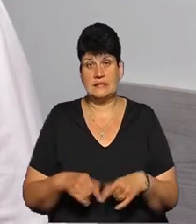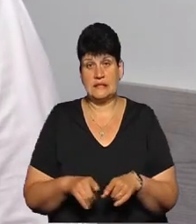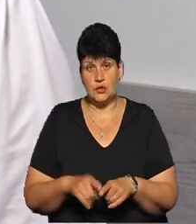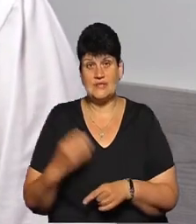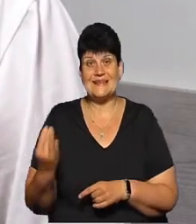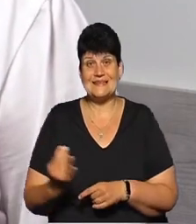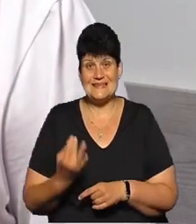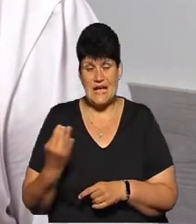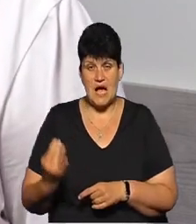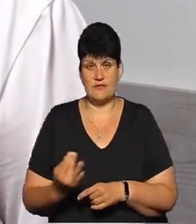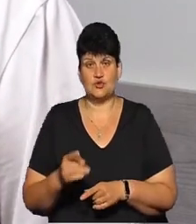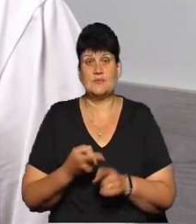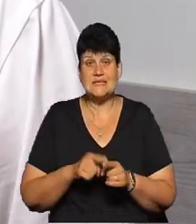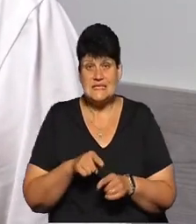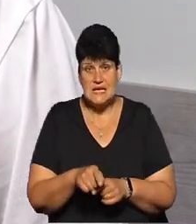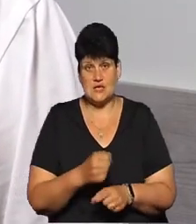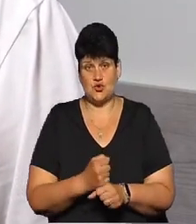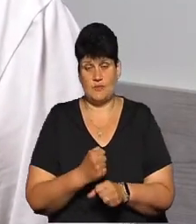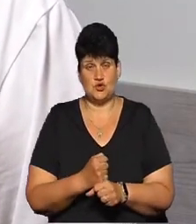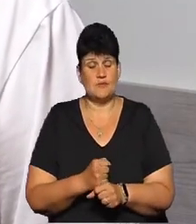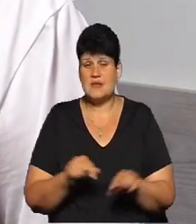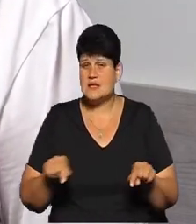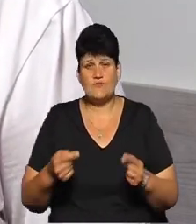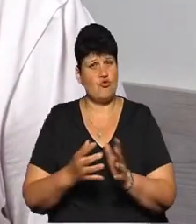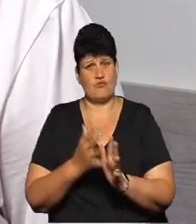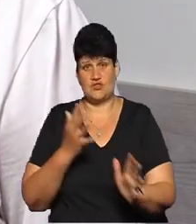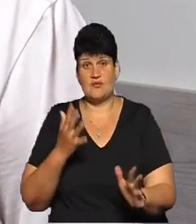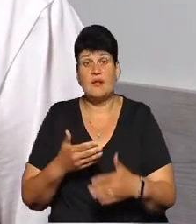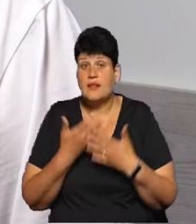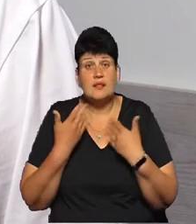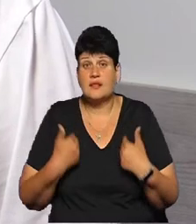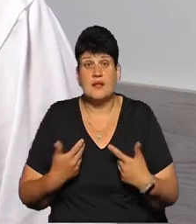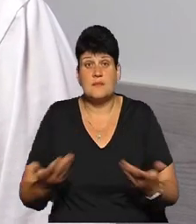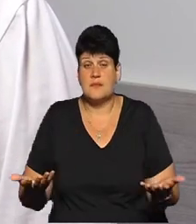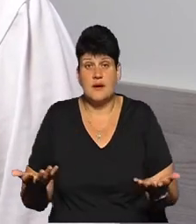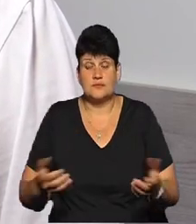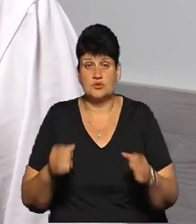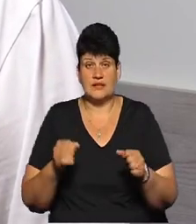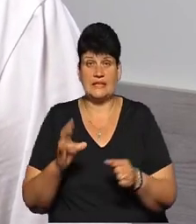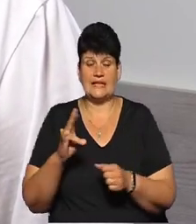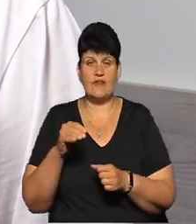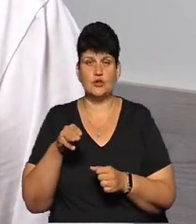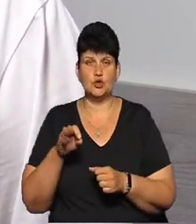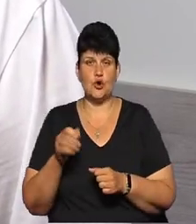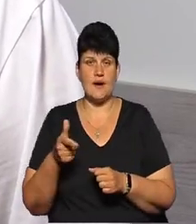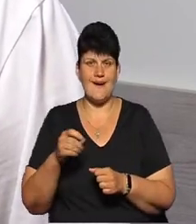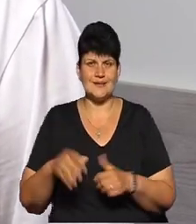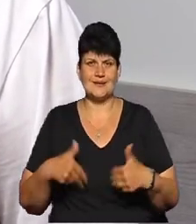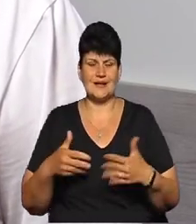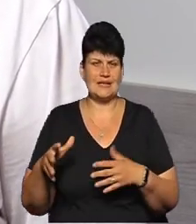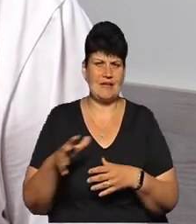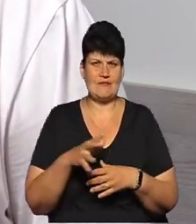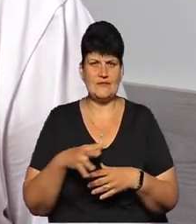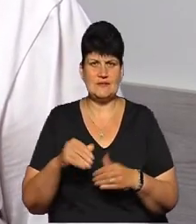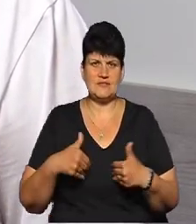це зробити, щоб не створювати черг, але немає механізму. «Нафтогаз» радить всім споживачам звертатися